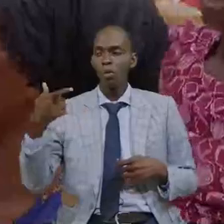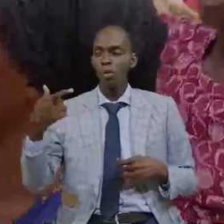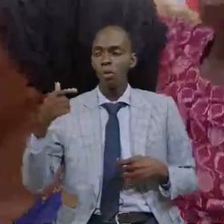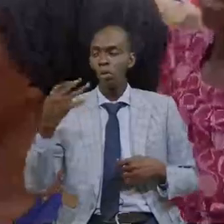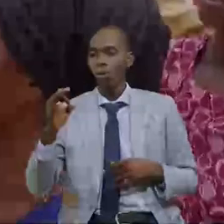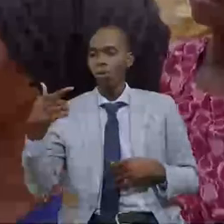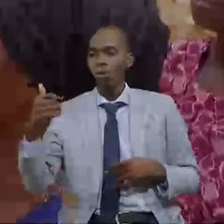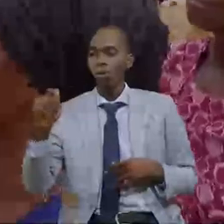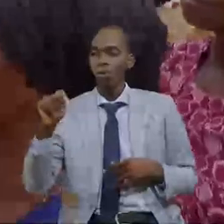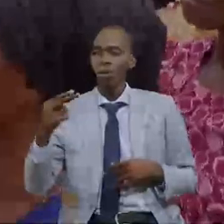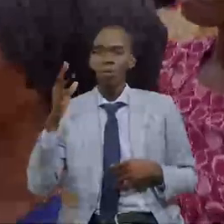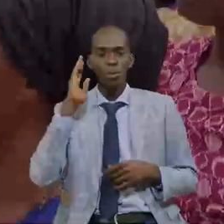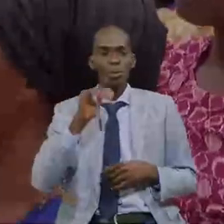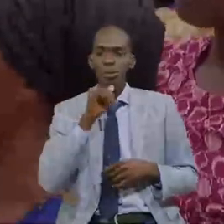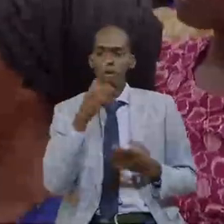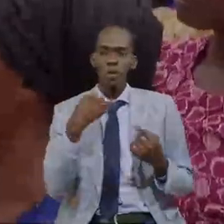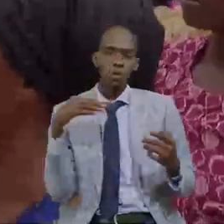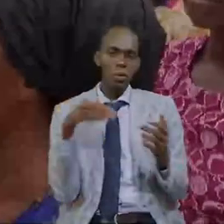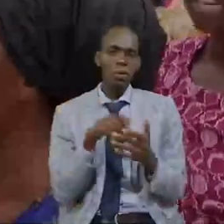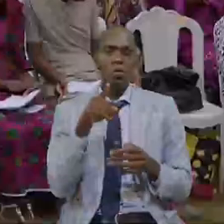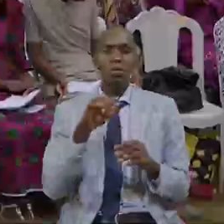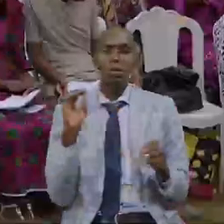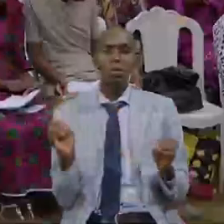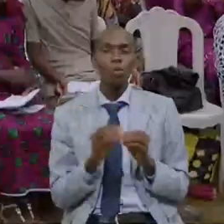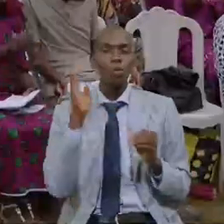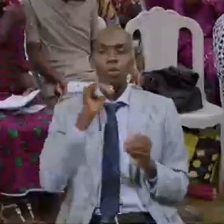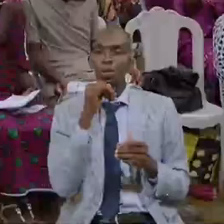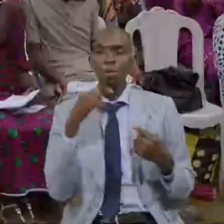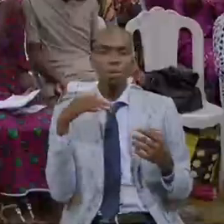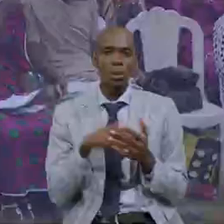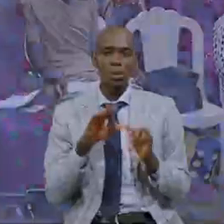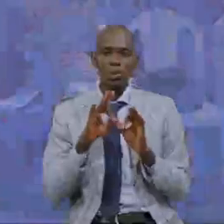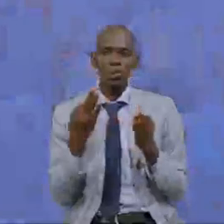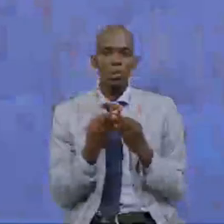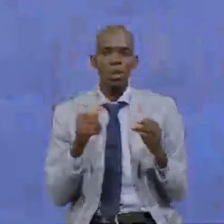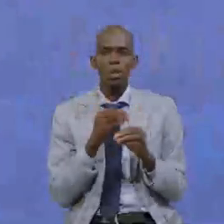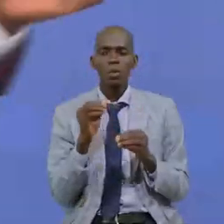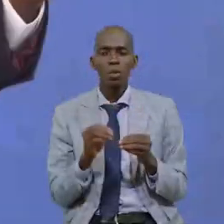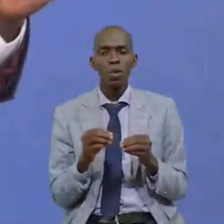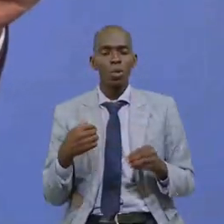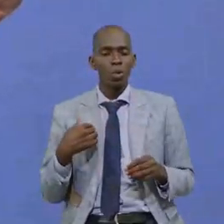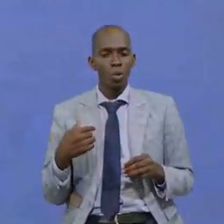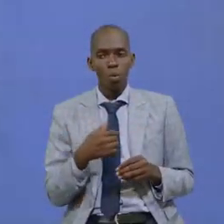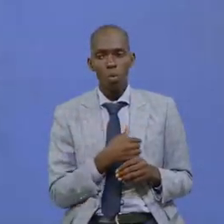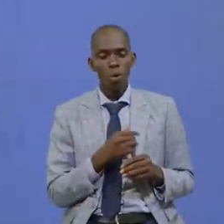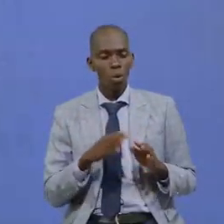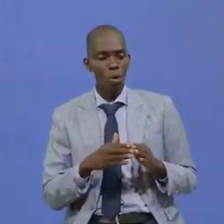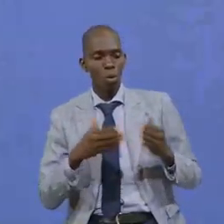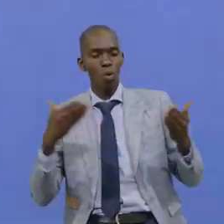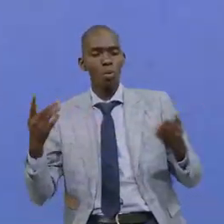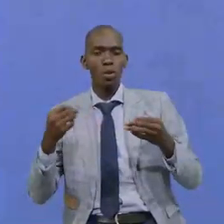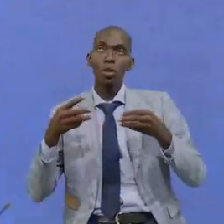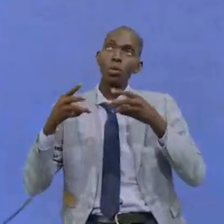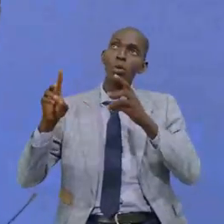vienne plus dans ta vie, ne vienne plus dans ta famille. Nous traçons la porte au